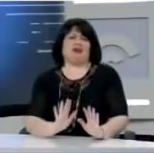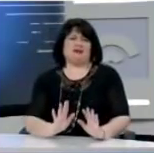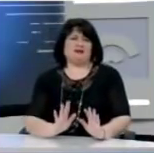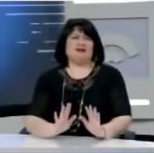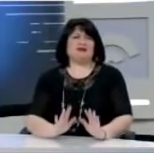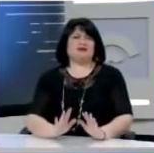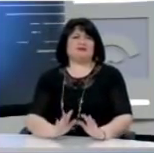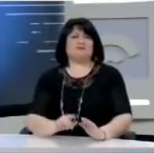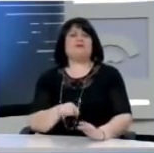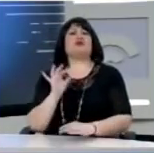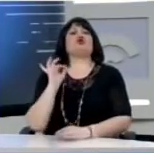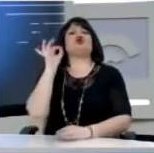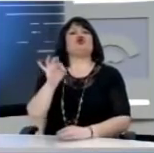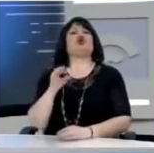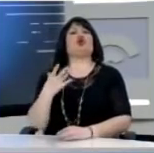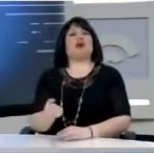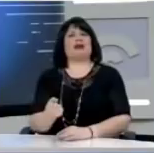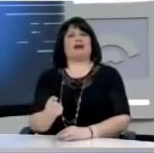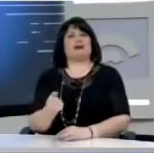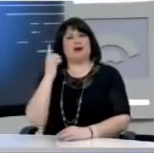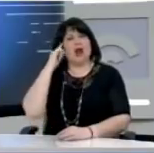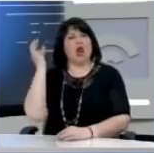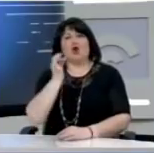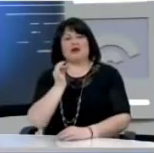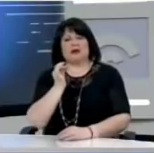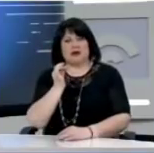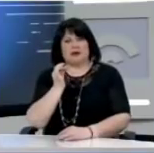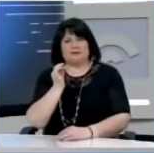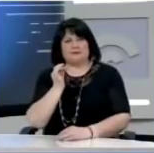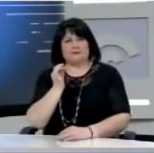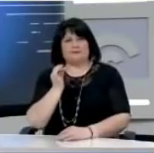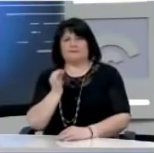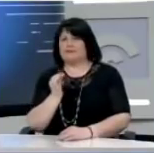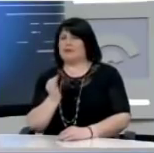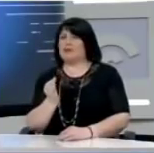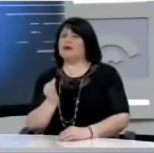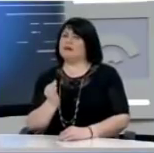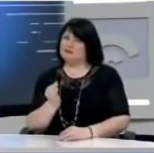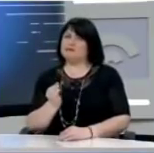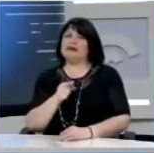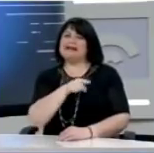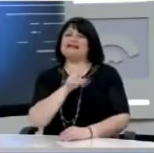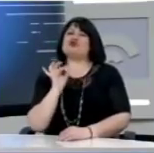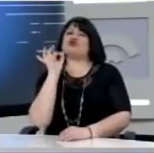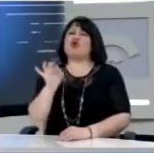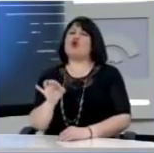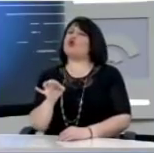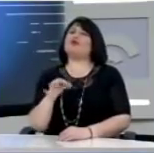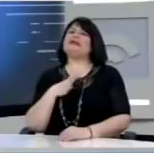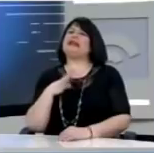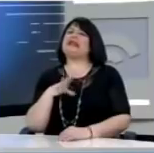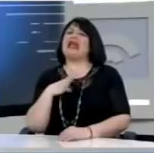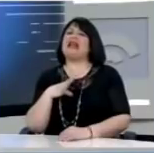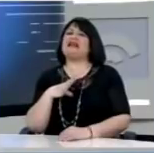οποίο έχει στόχο, δεν είναι παράλογο. Ο στόχος σας είναι να αποκτήσετε πρόσβαση